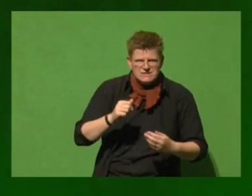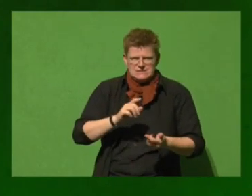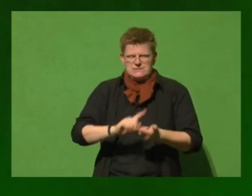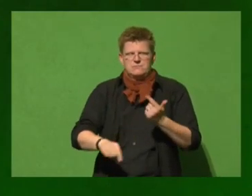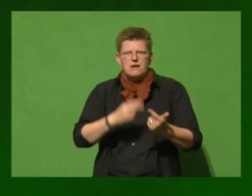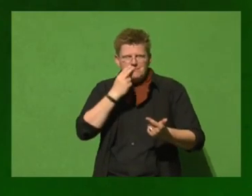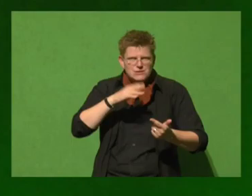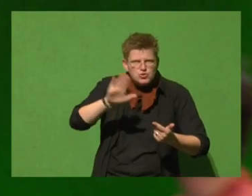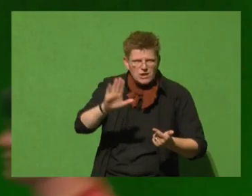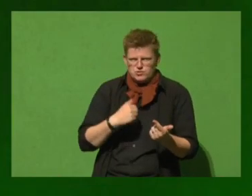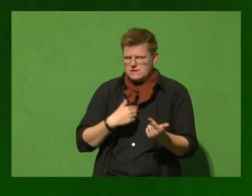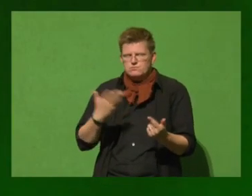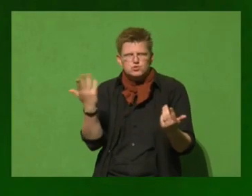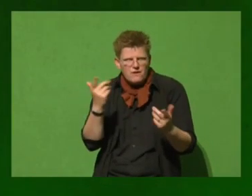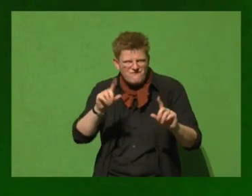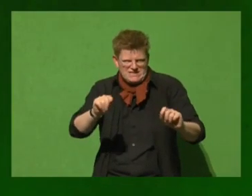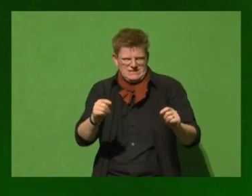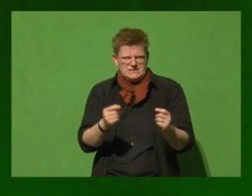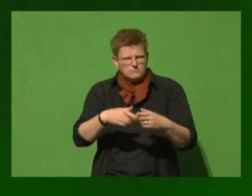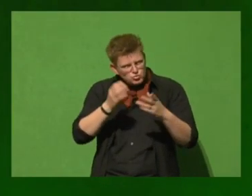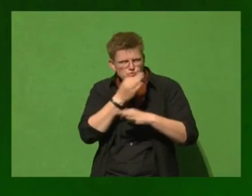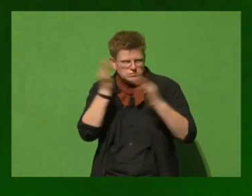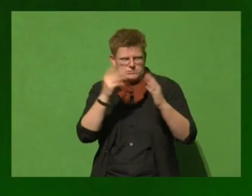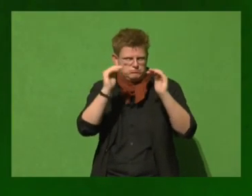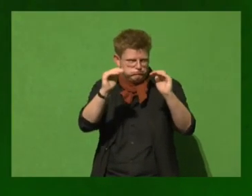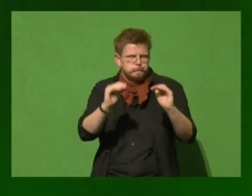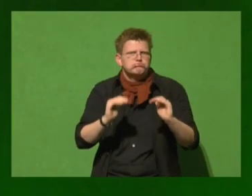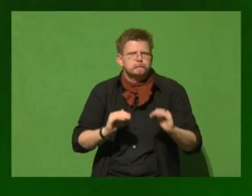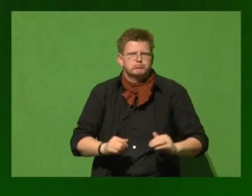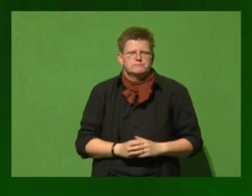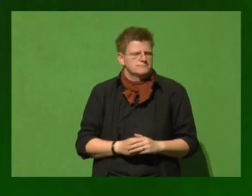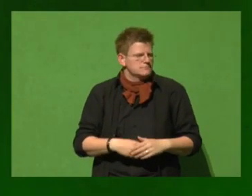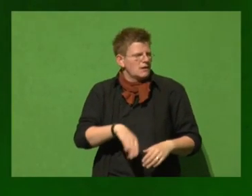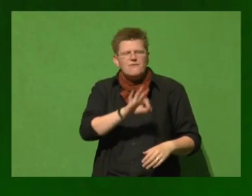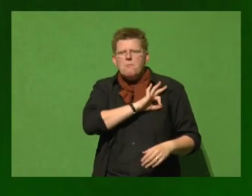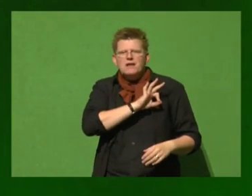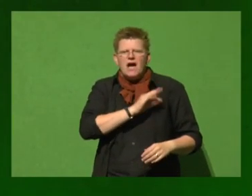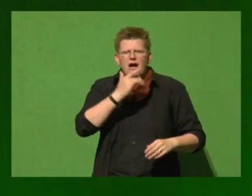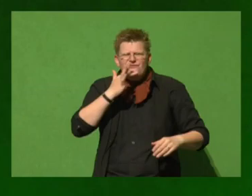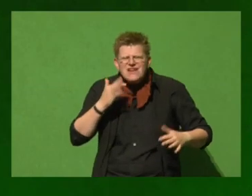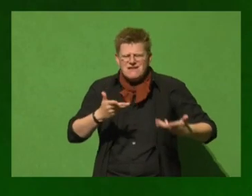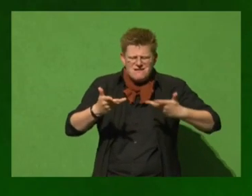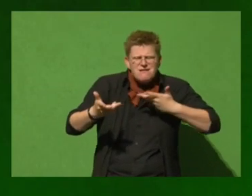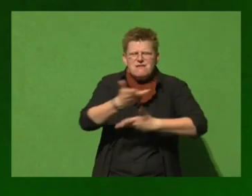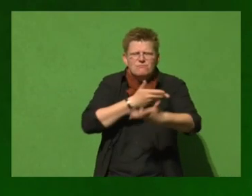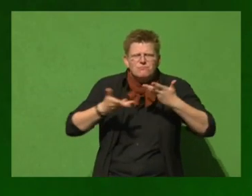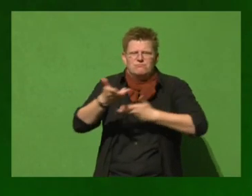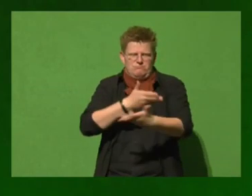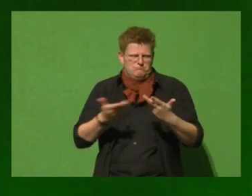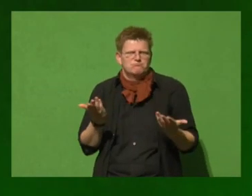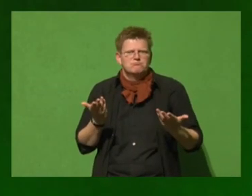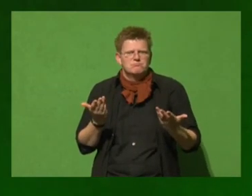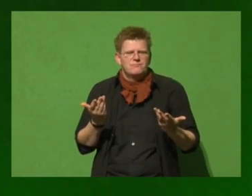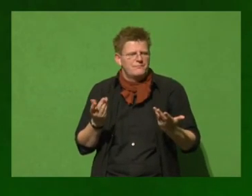Ähnliches. Gemeinsam mit vielen in der Partei haben wir nach klaren, aussagekräftigen